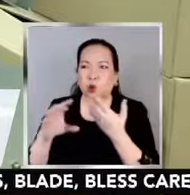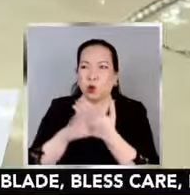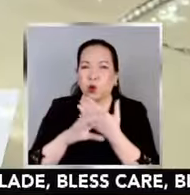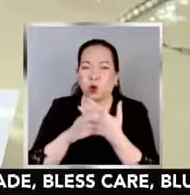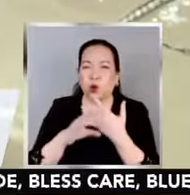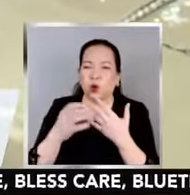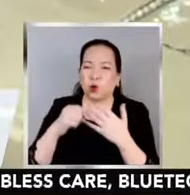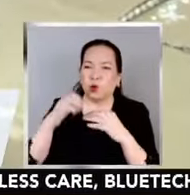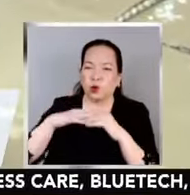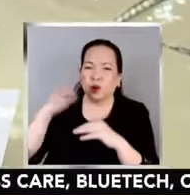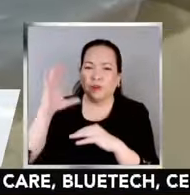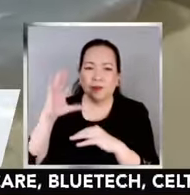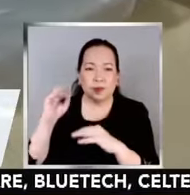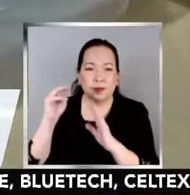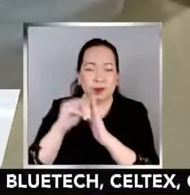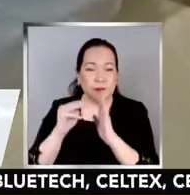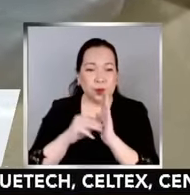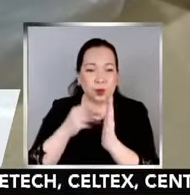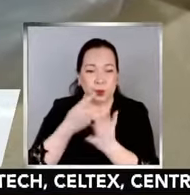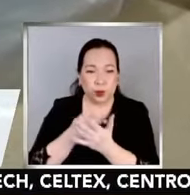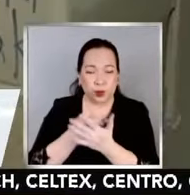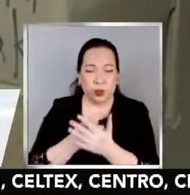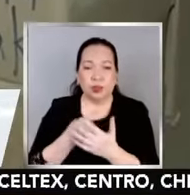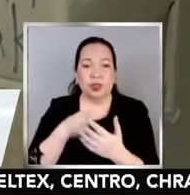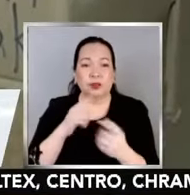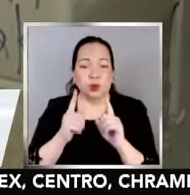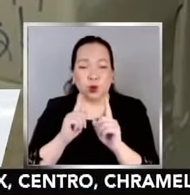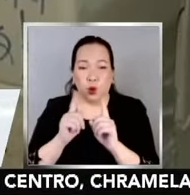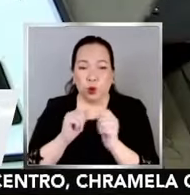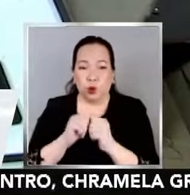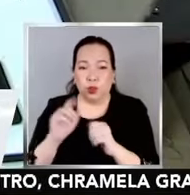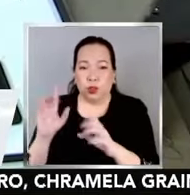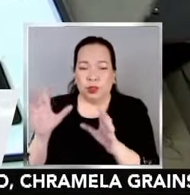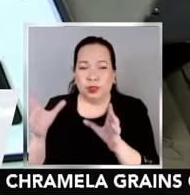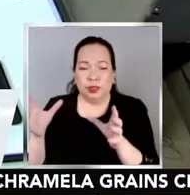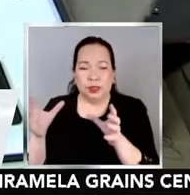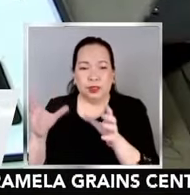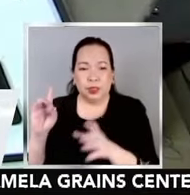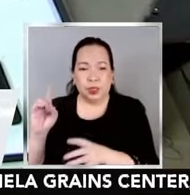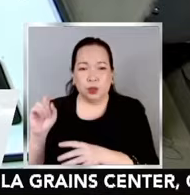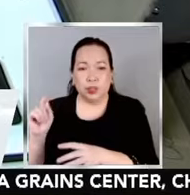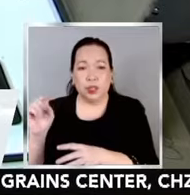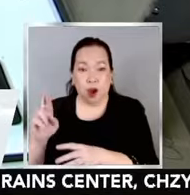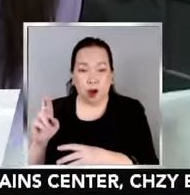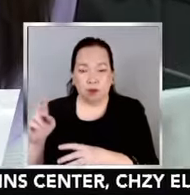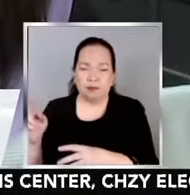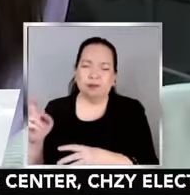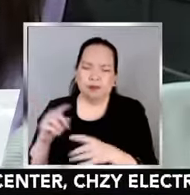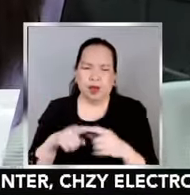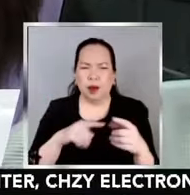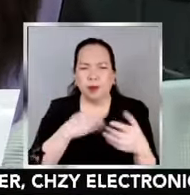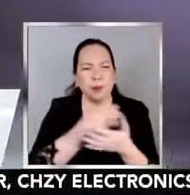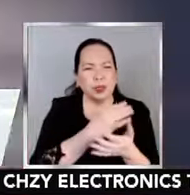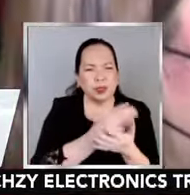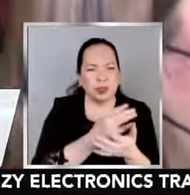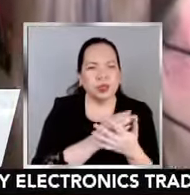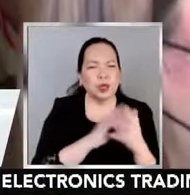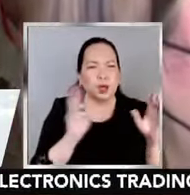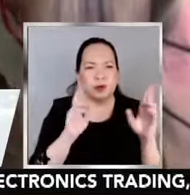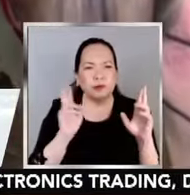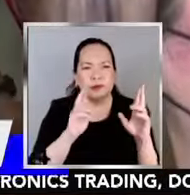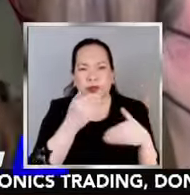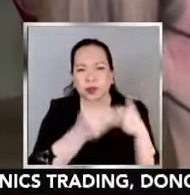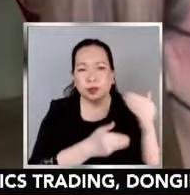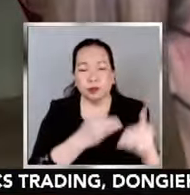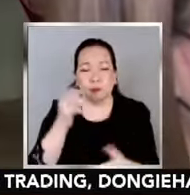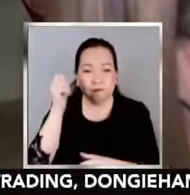pesos. Kinausap na ng DOTR, ang Department of Budget and Management, para paandarin ang proseso ng bidding para sa mga ito. Para sa